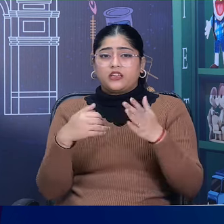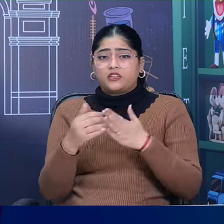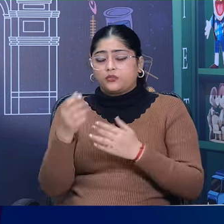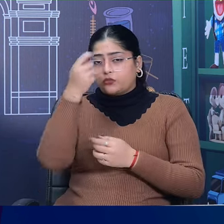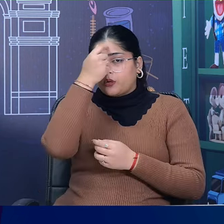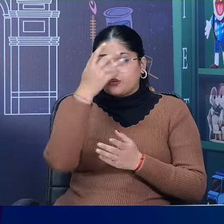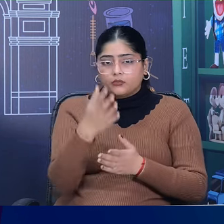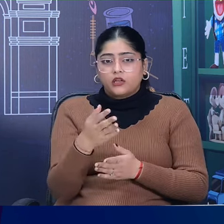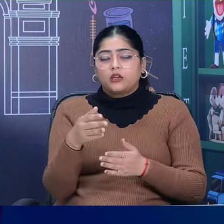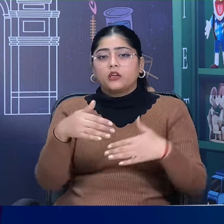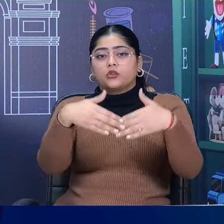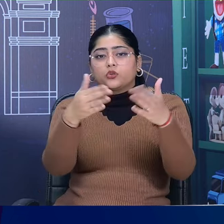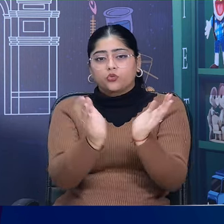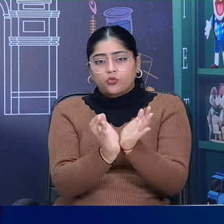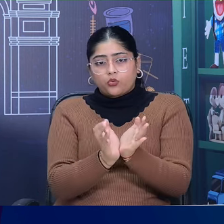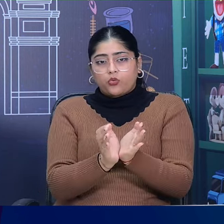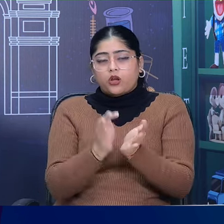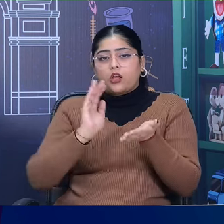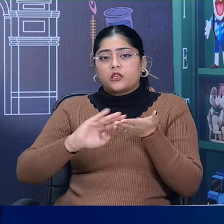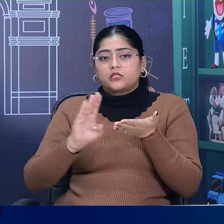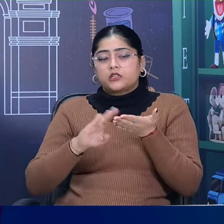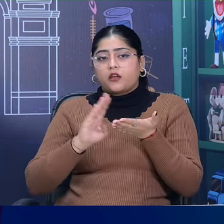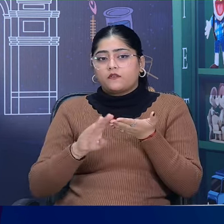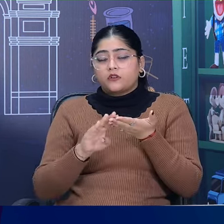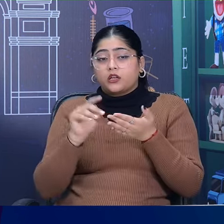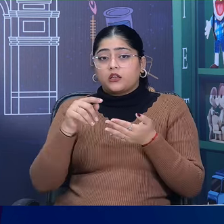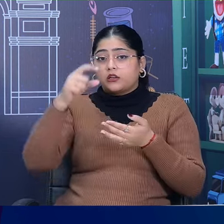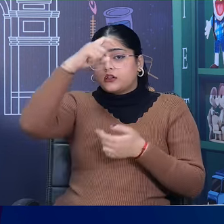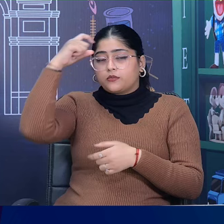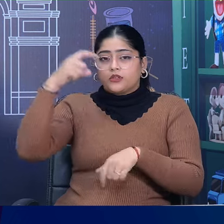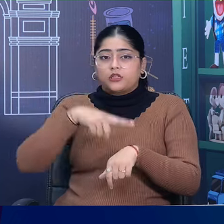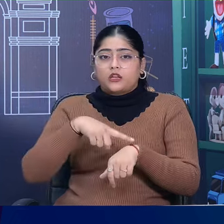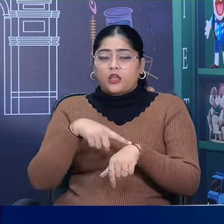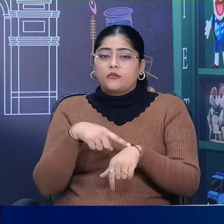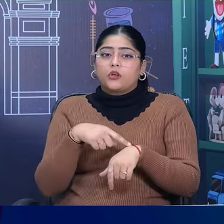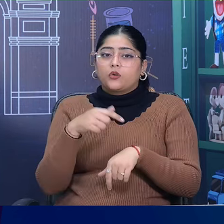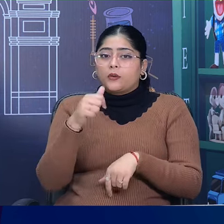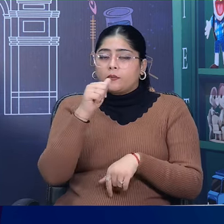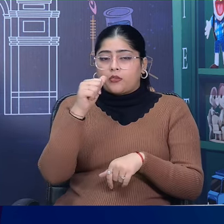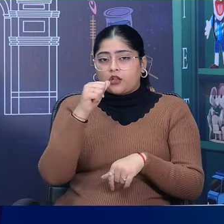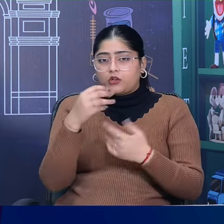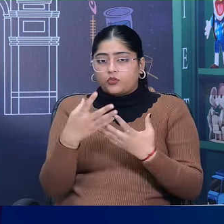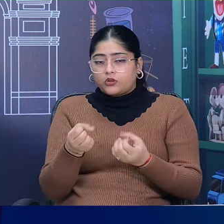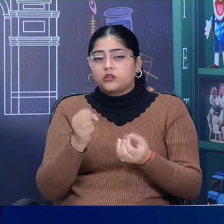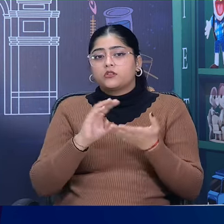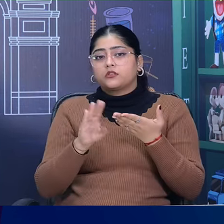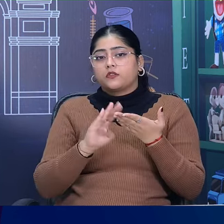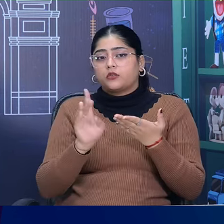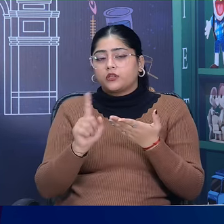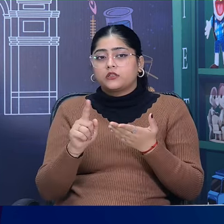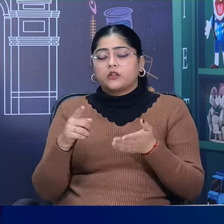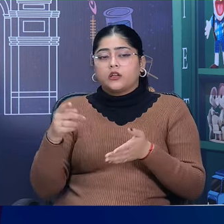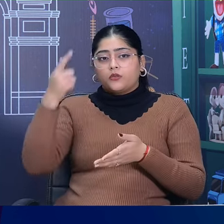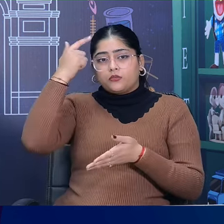काम जैसे कुआ साफ करना अगर गर्मिया आ गई है पानी की कमी है तो कुए साफ करने पड़ेंगे सड़कों की सफाई रखनी पड़ेगी